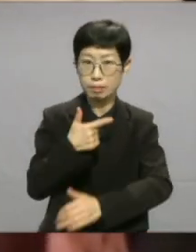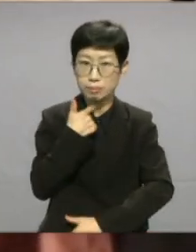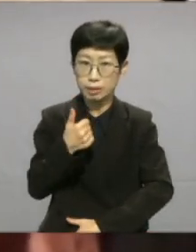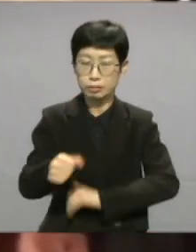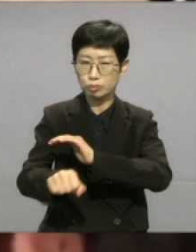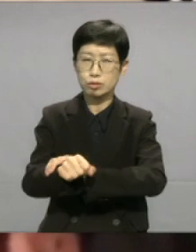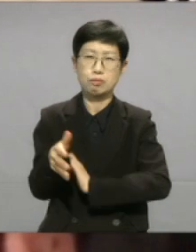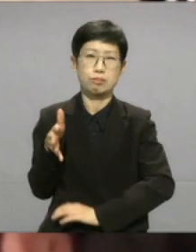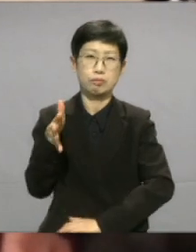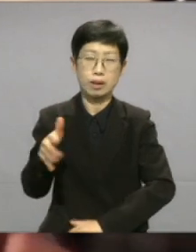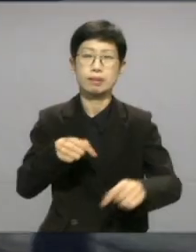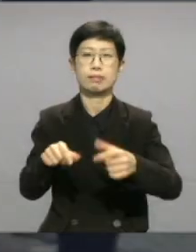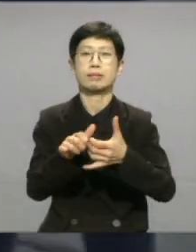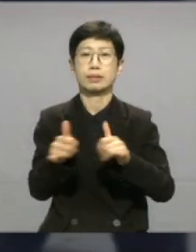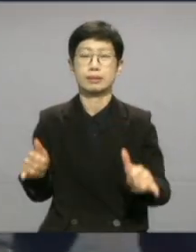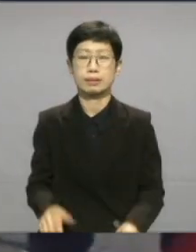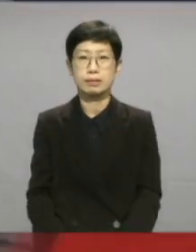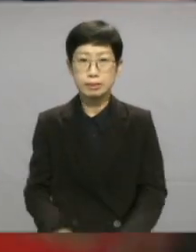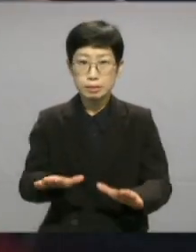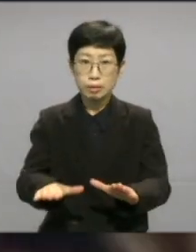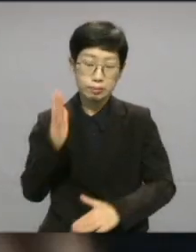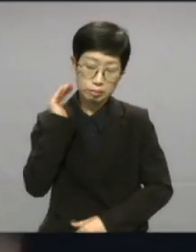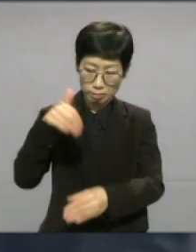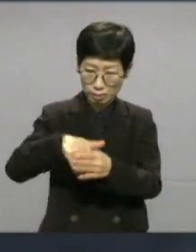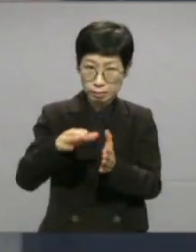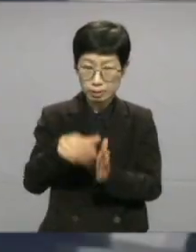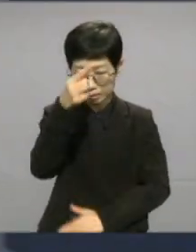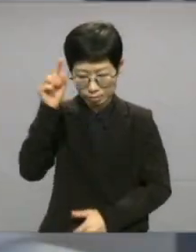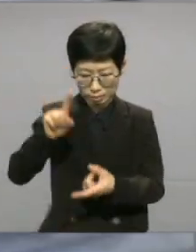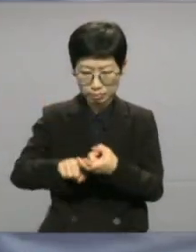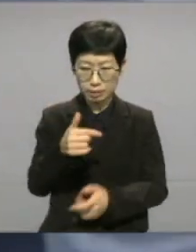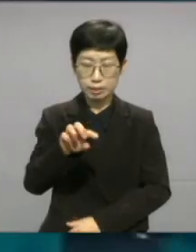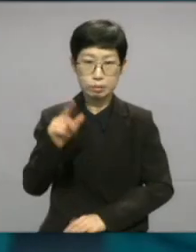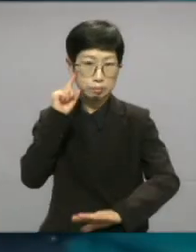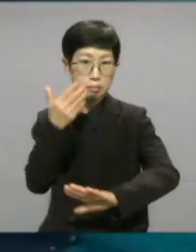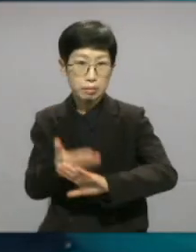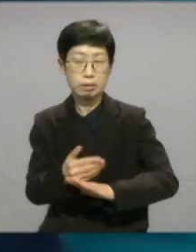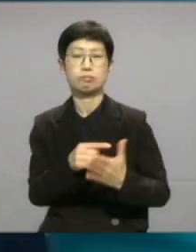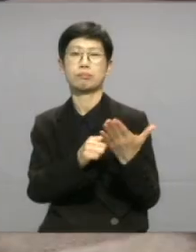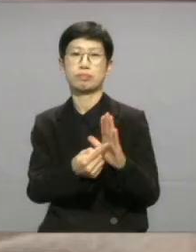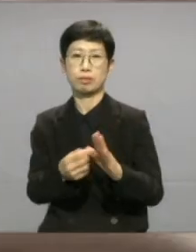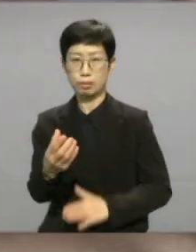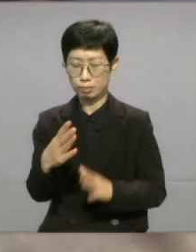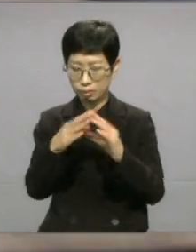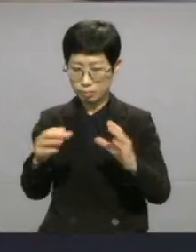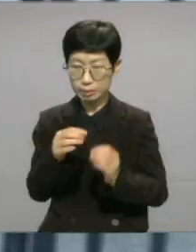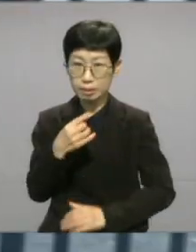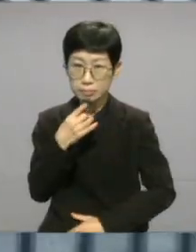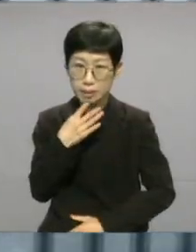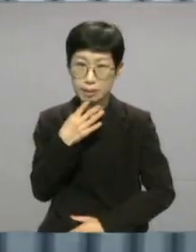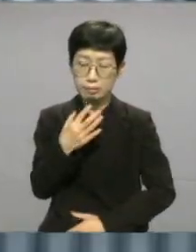성향의 정치인입니다. 이번 대선에서도 친러 반나토 성향을 감추지 않으며 루마니아만의 길을 걸어야